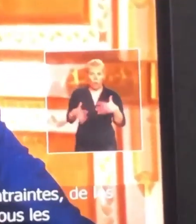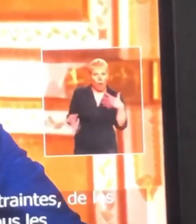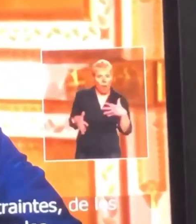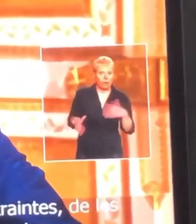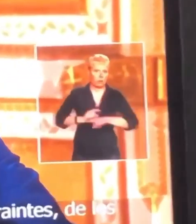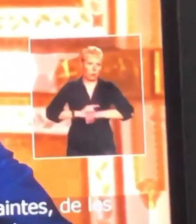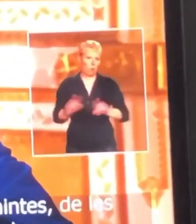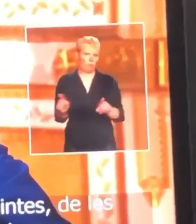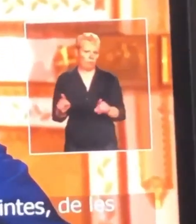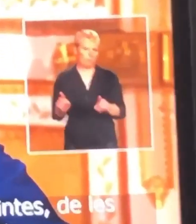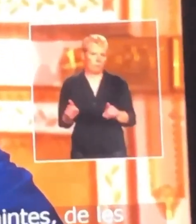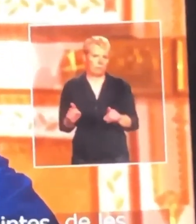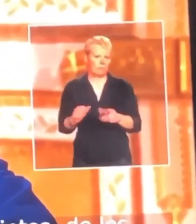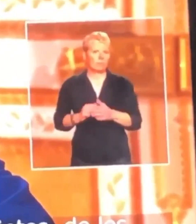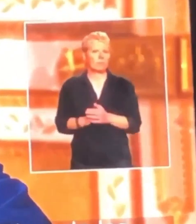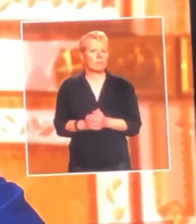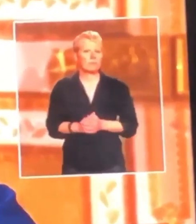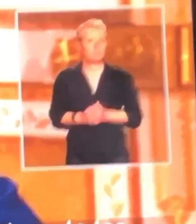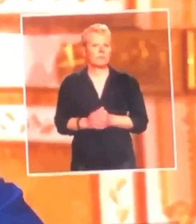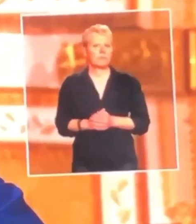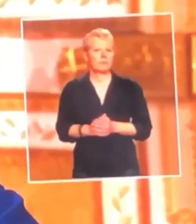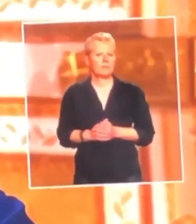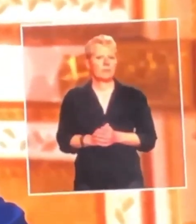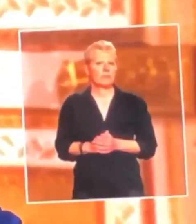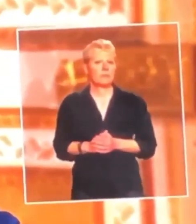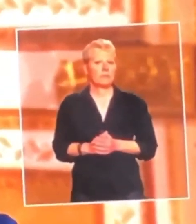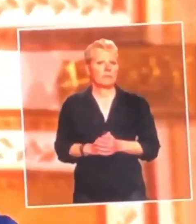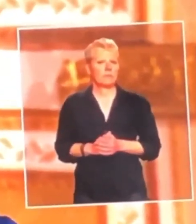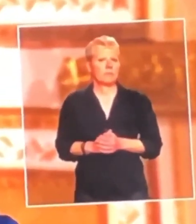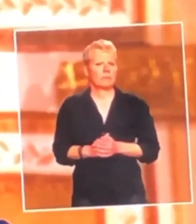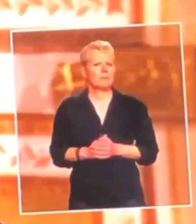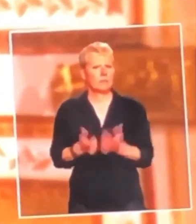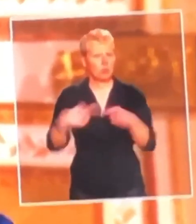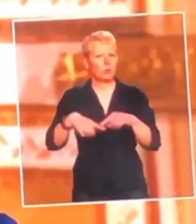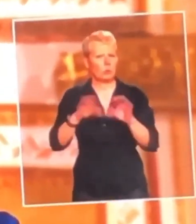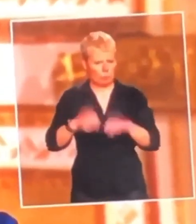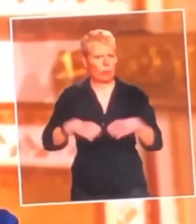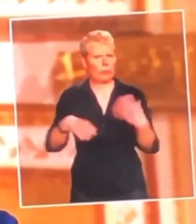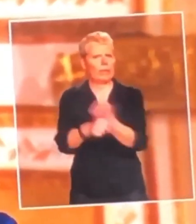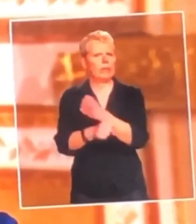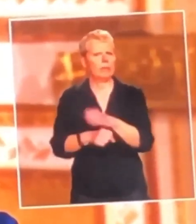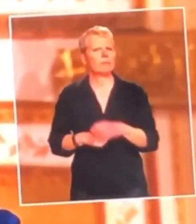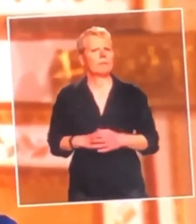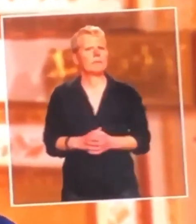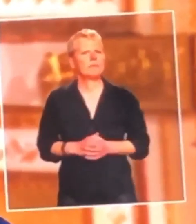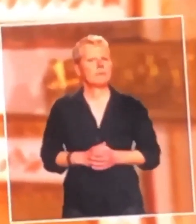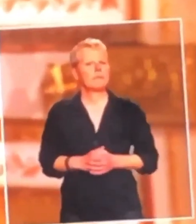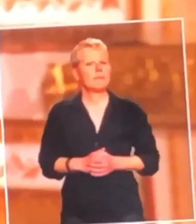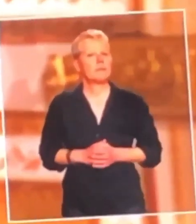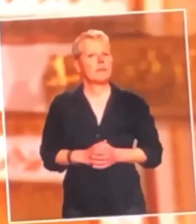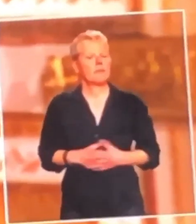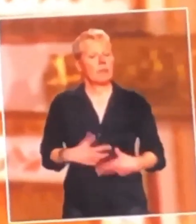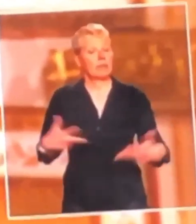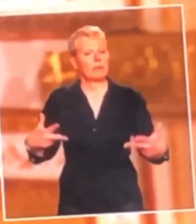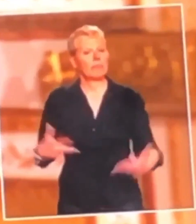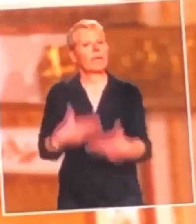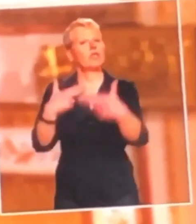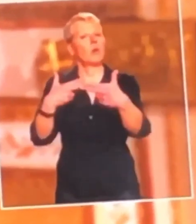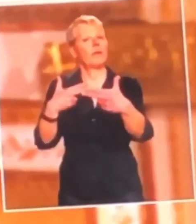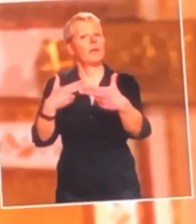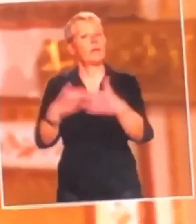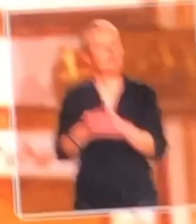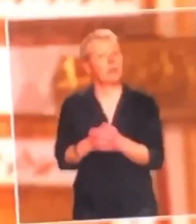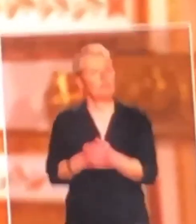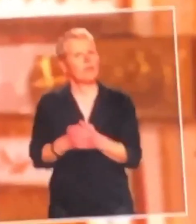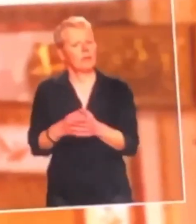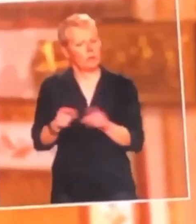ouais, je déconne. Non, non, c'est pas l'école qui m'a dicté mes codes. On m'a dicté mais le rap, voilà de la boulette. Sortez les briquets, sortez les briquets, sortez les briquets. Y'a comme